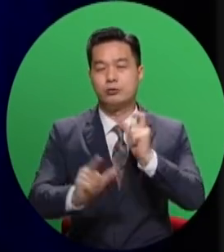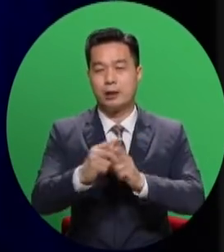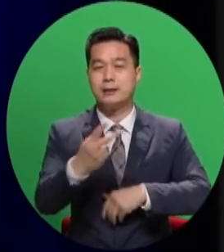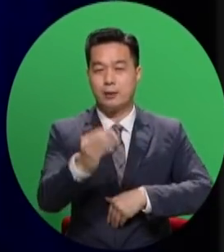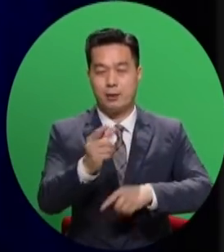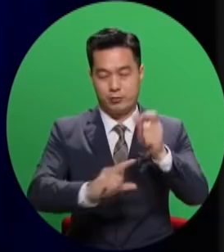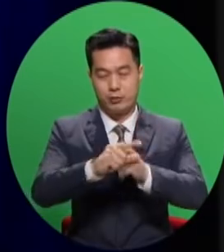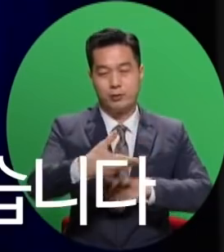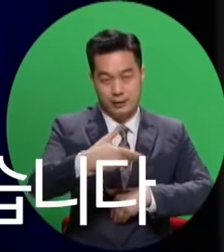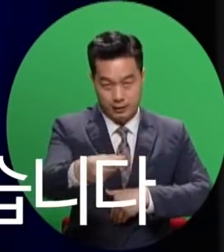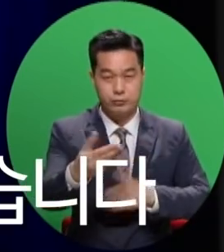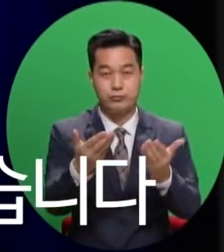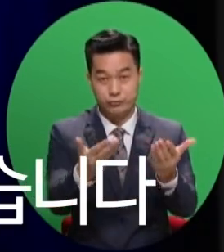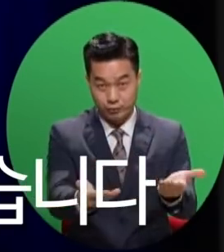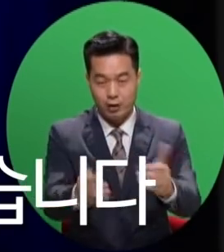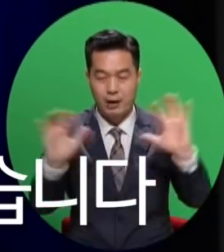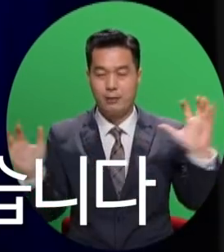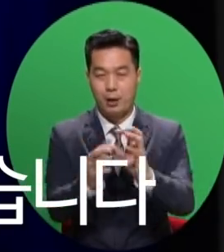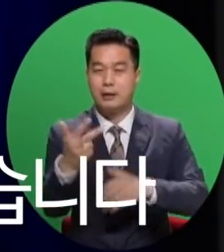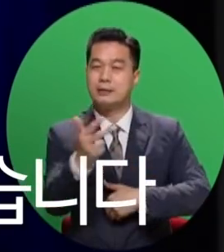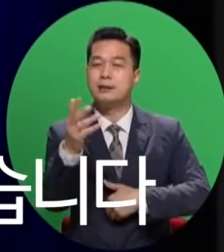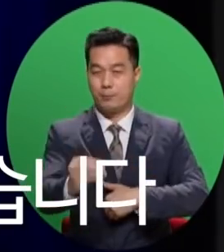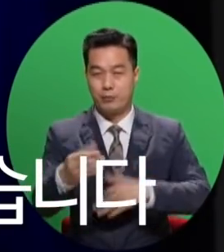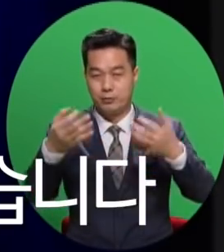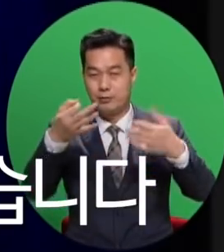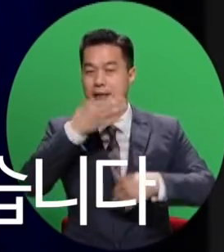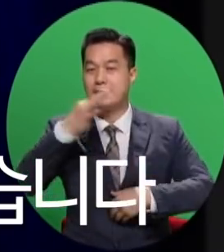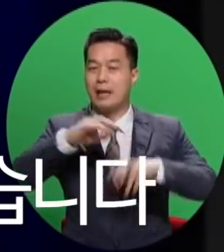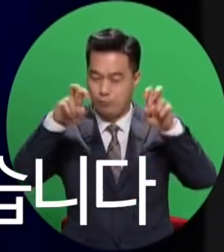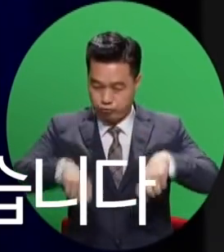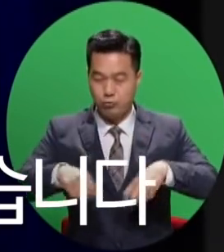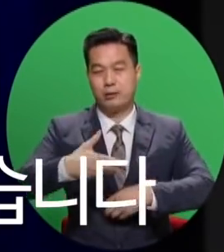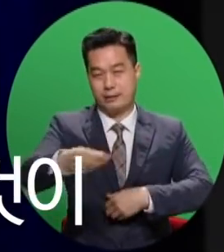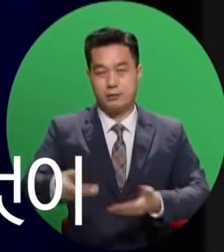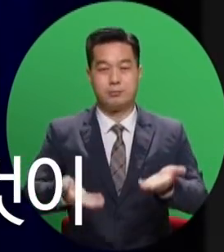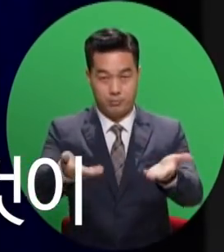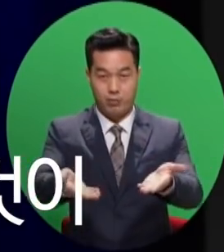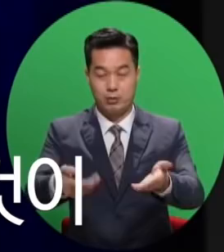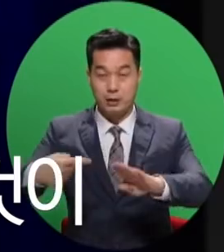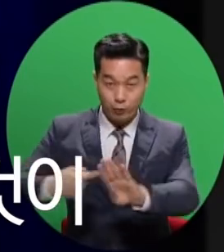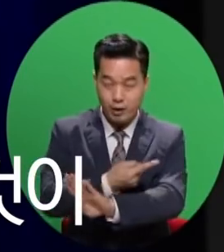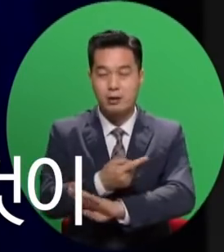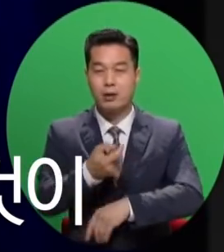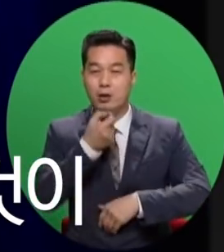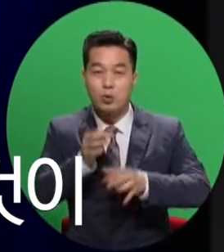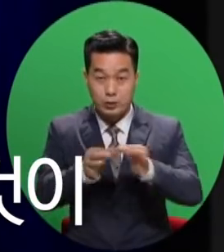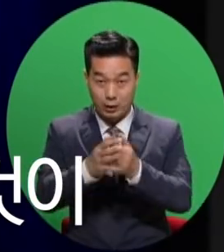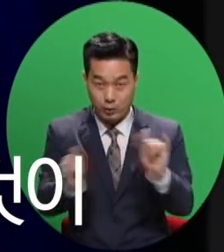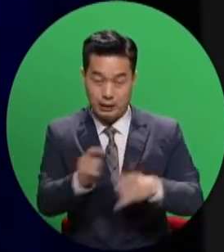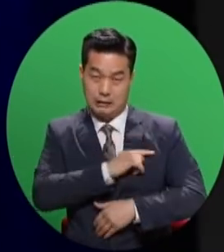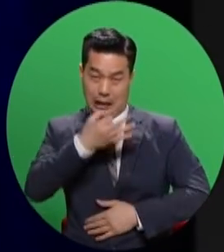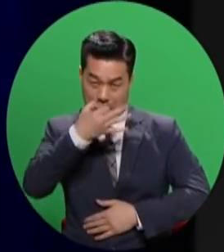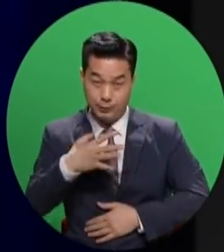더 대출을 해서 모두 7000만원을 무이자로 대출 해드리겠습니다 이밖에 소상공인들이 가장 힘들어 하는